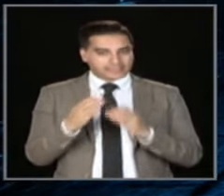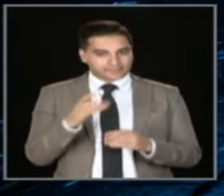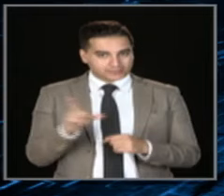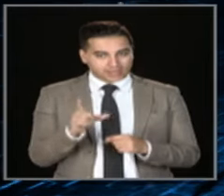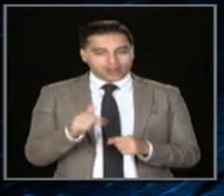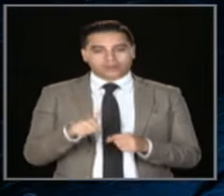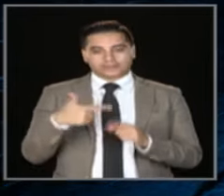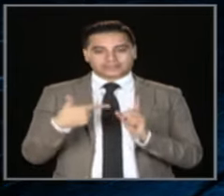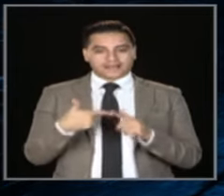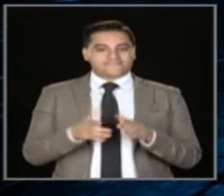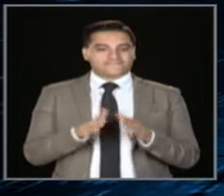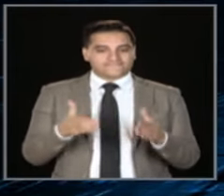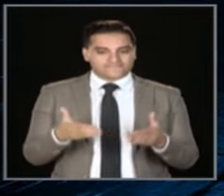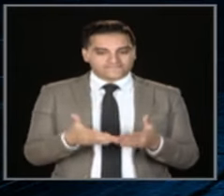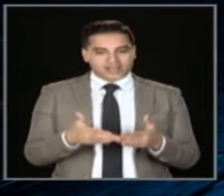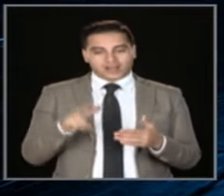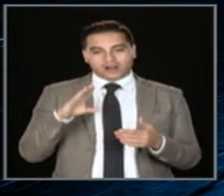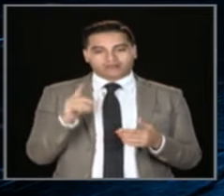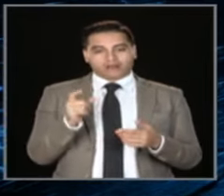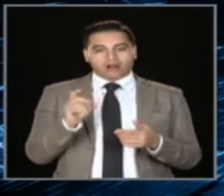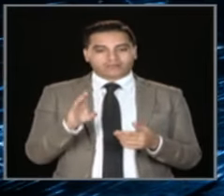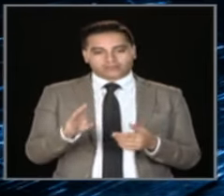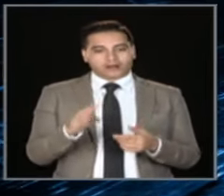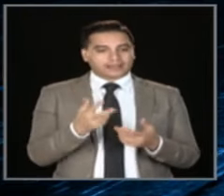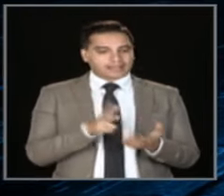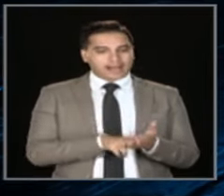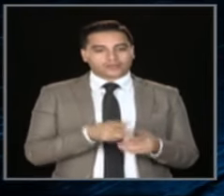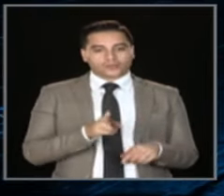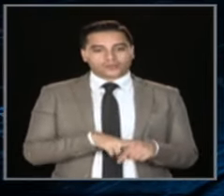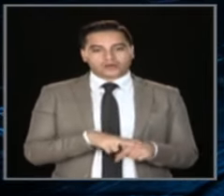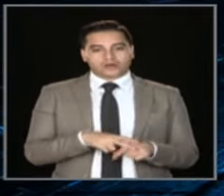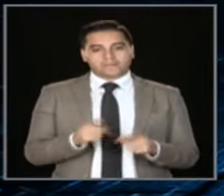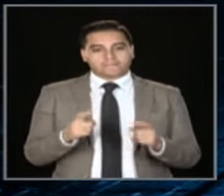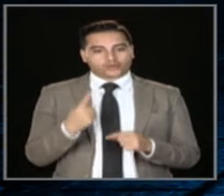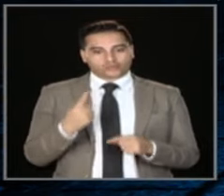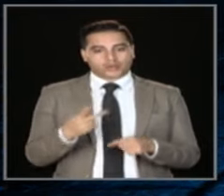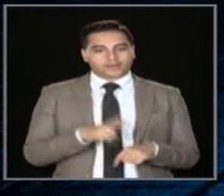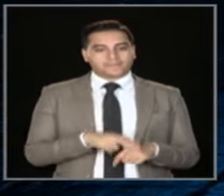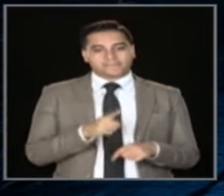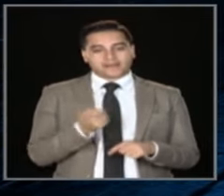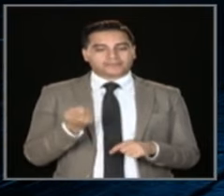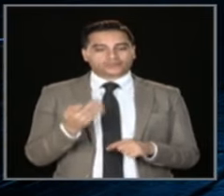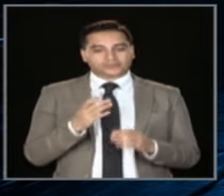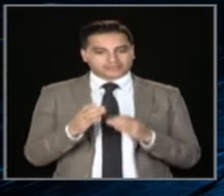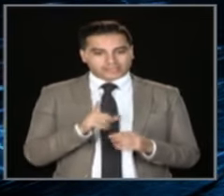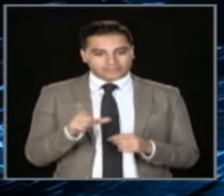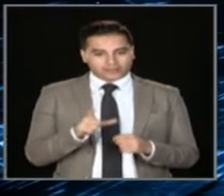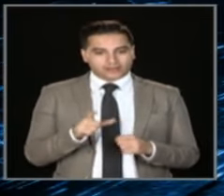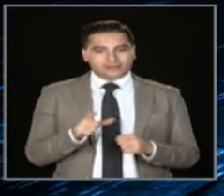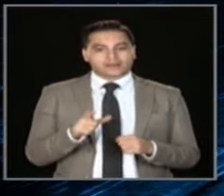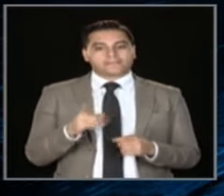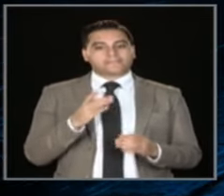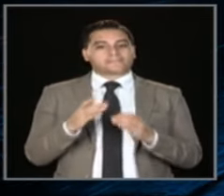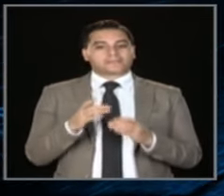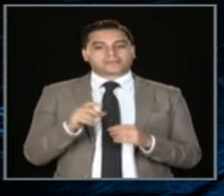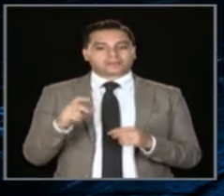صحيحة. في المركز الثاني فريق الكرنك 3 نقاط من ماتش واحد 135 نقطة